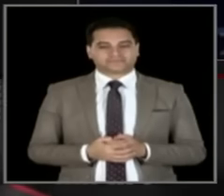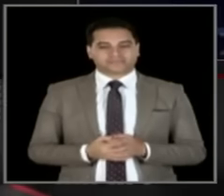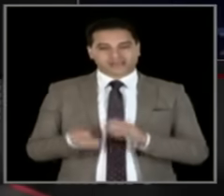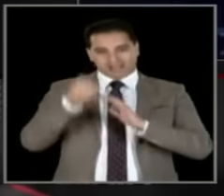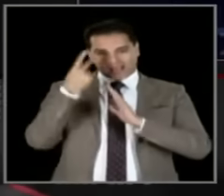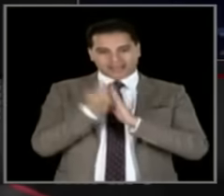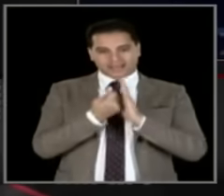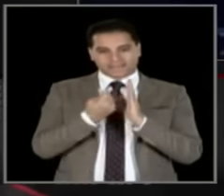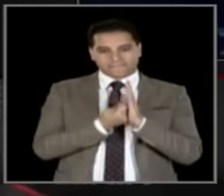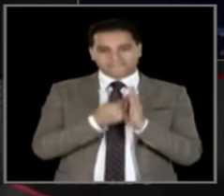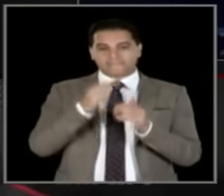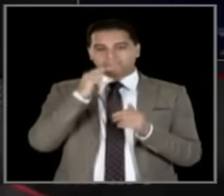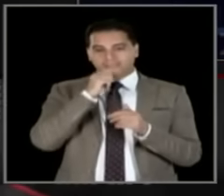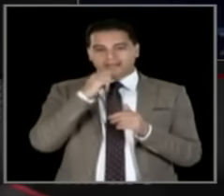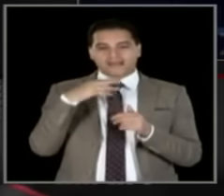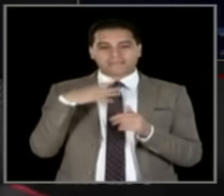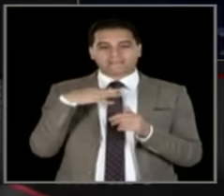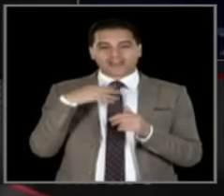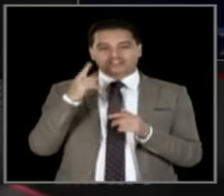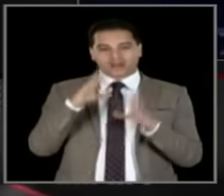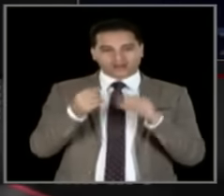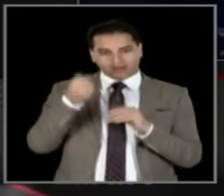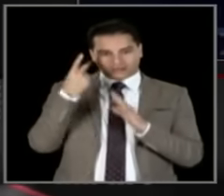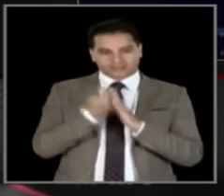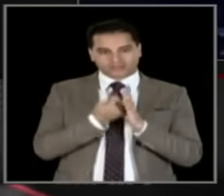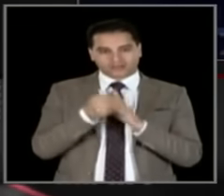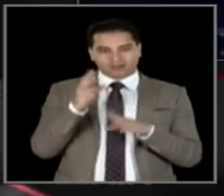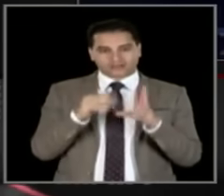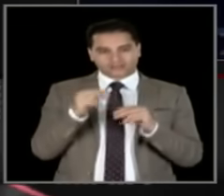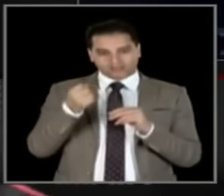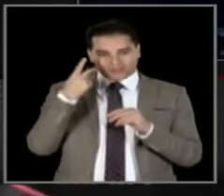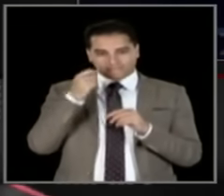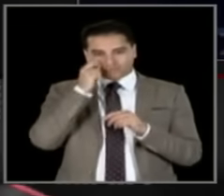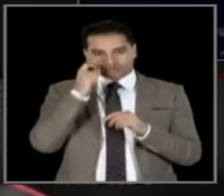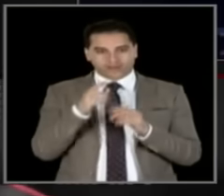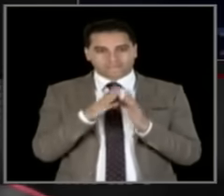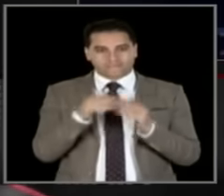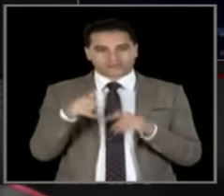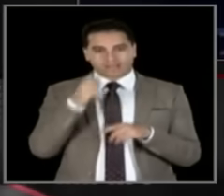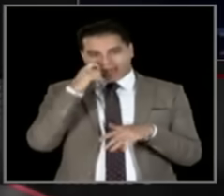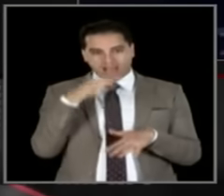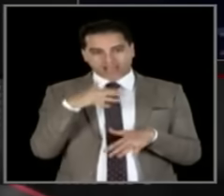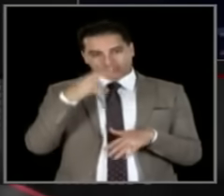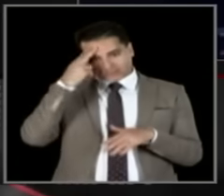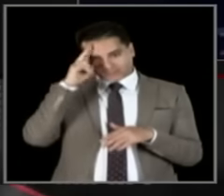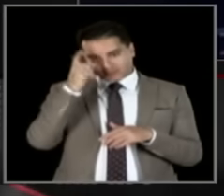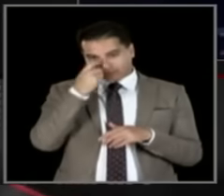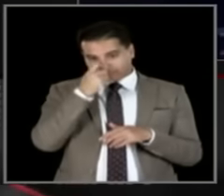أدب. بنات الباشا هي رواية الكاتبة مصرية معاصرة، فمن